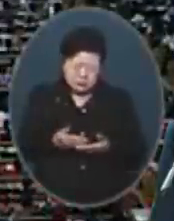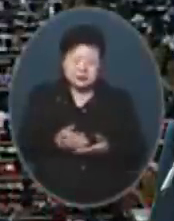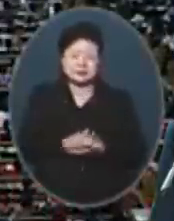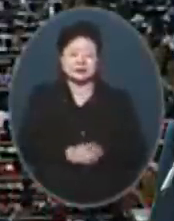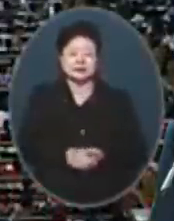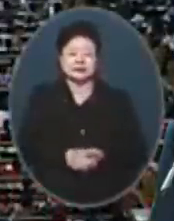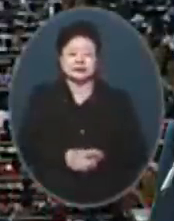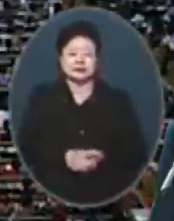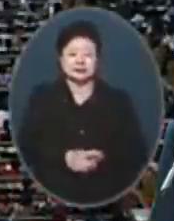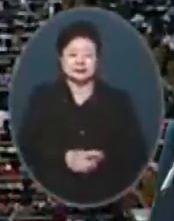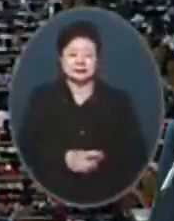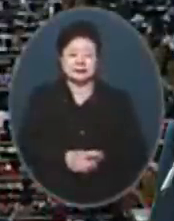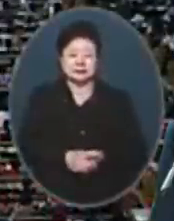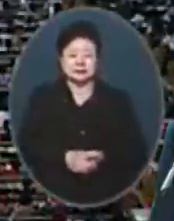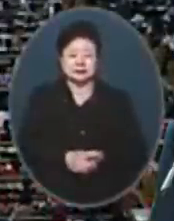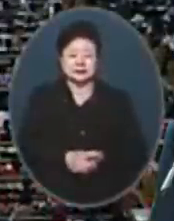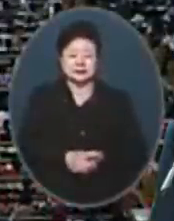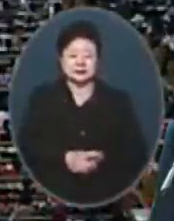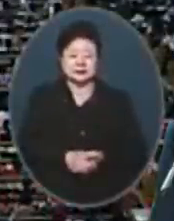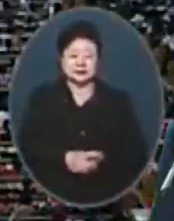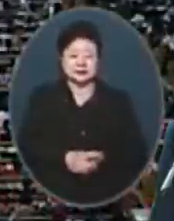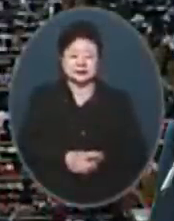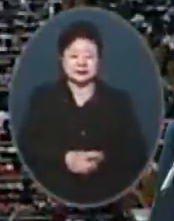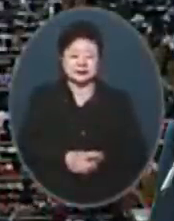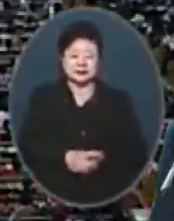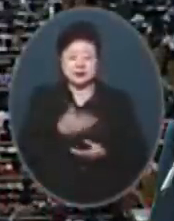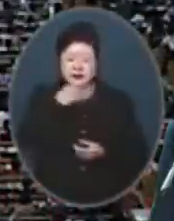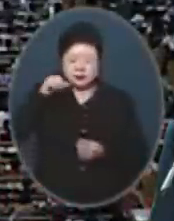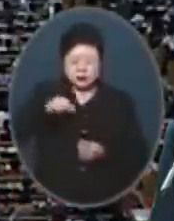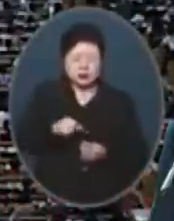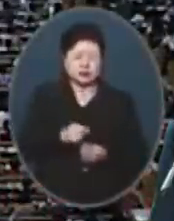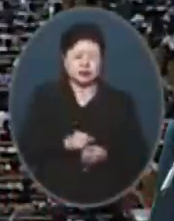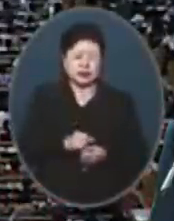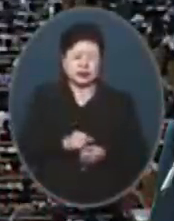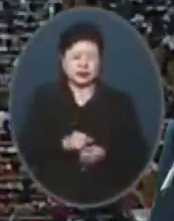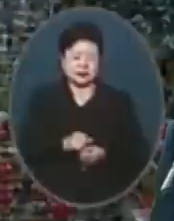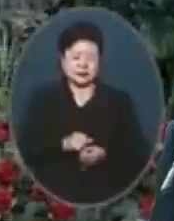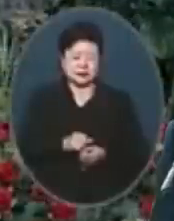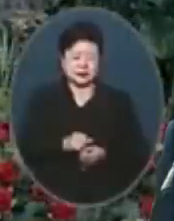병을 고치어 주시고 저주가 되어서